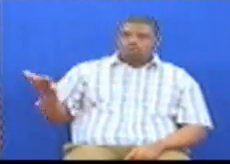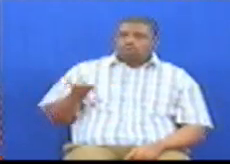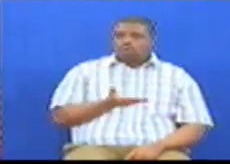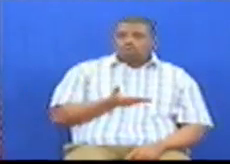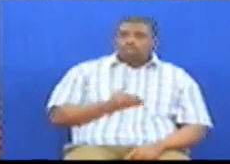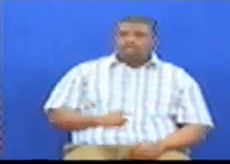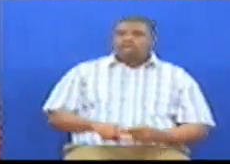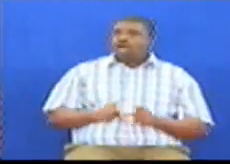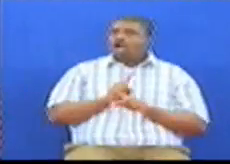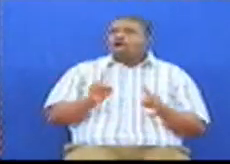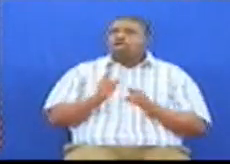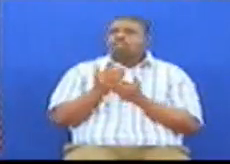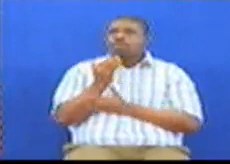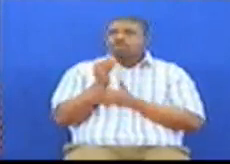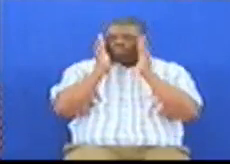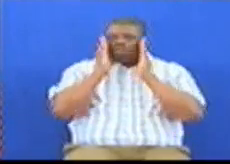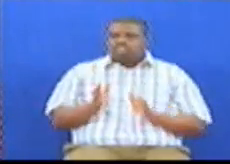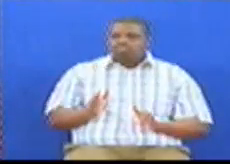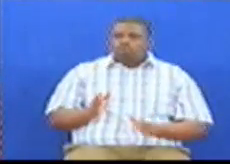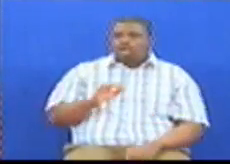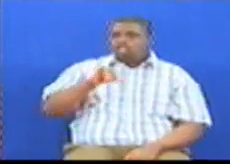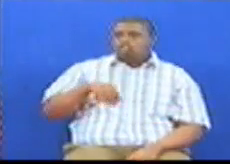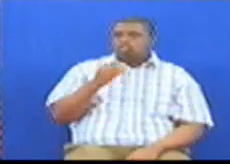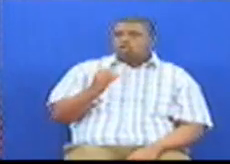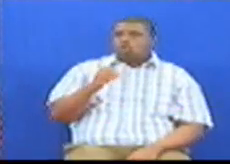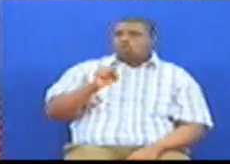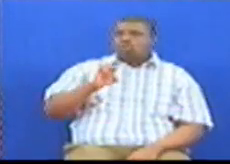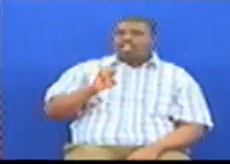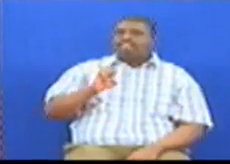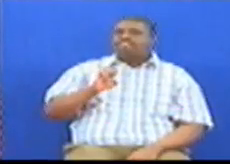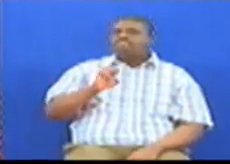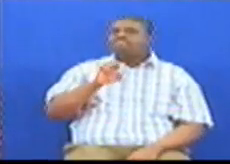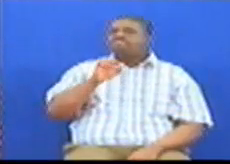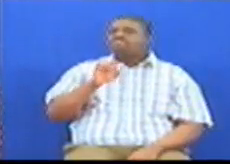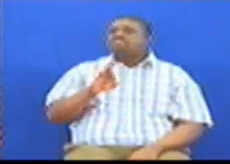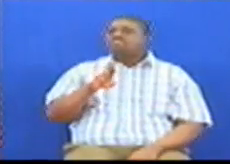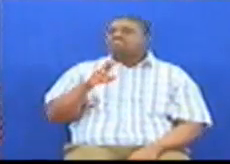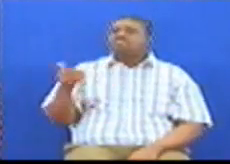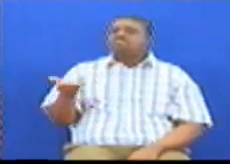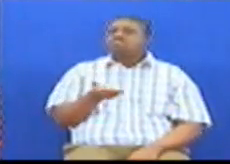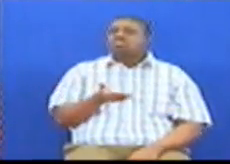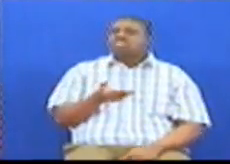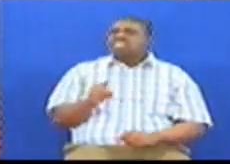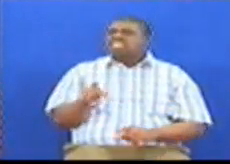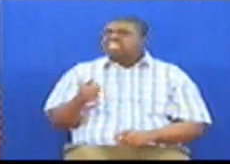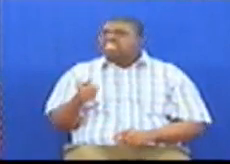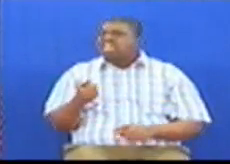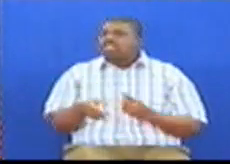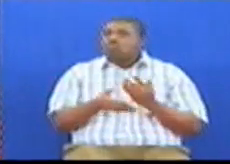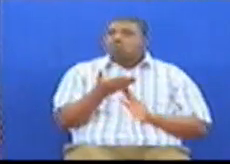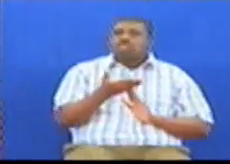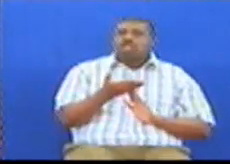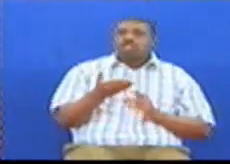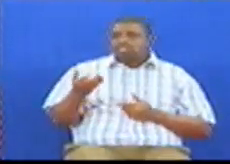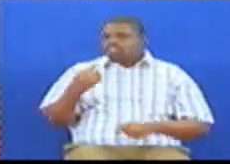Nilimwita mheshimiwa Joseph Leonard Haule. Ama nani nilimwita wa kwanza kati yao? Mheshimiwa,